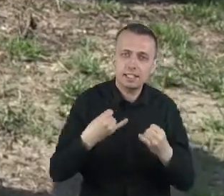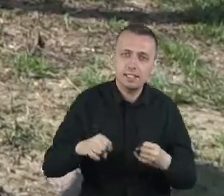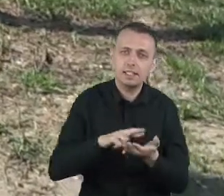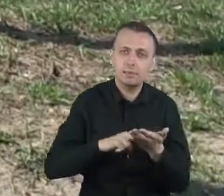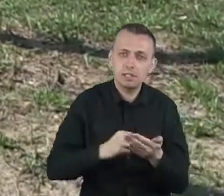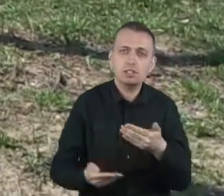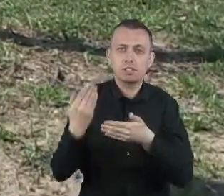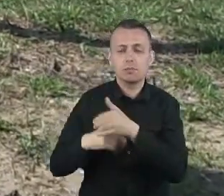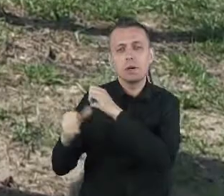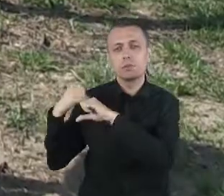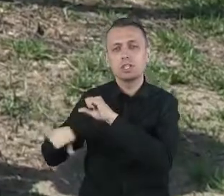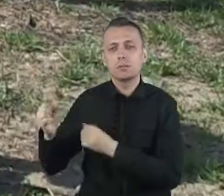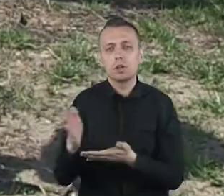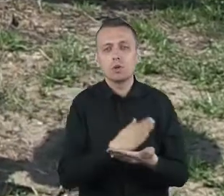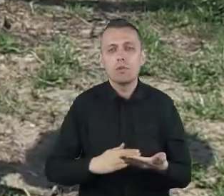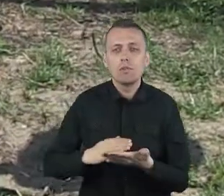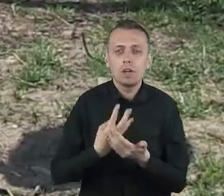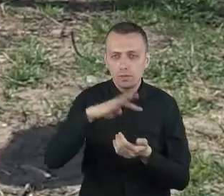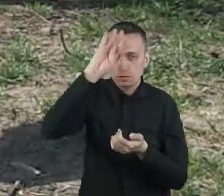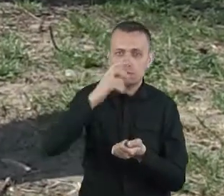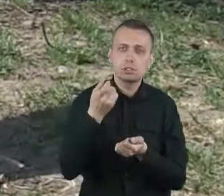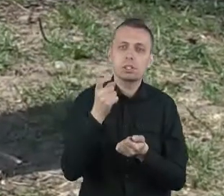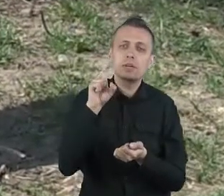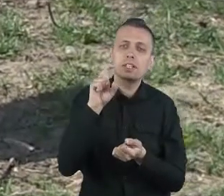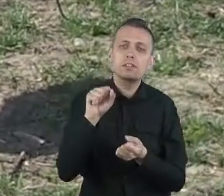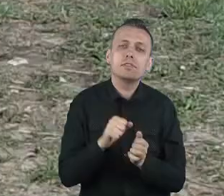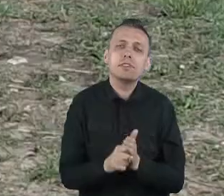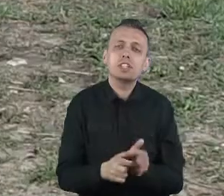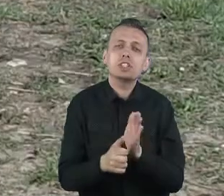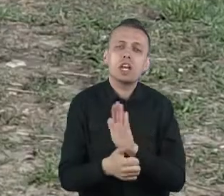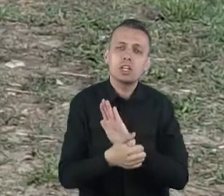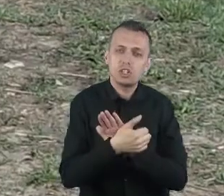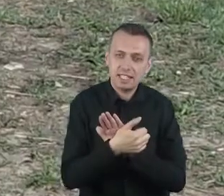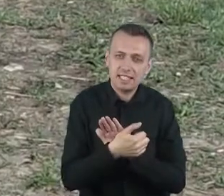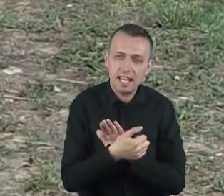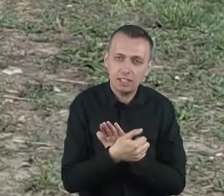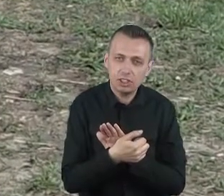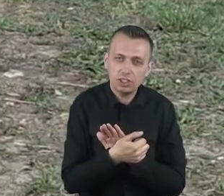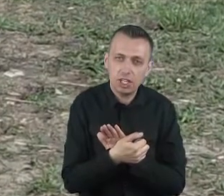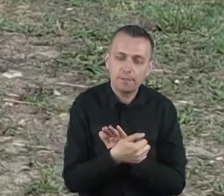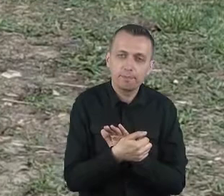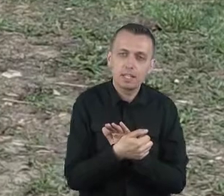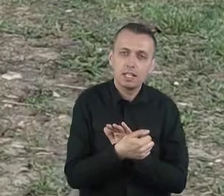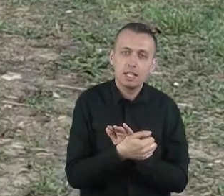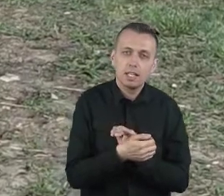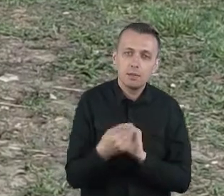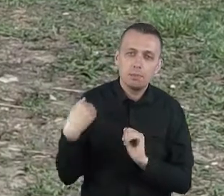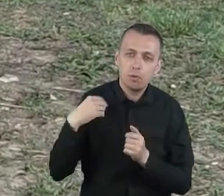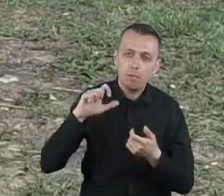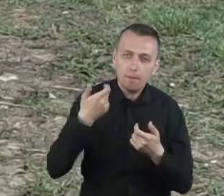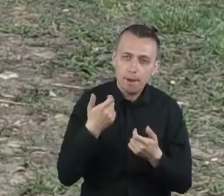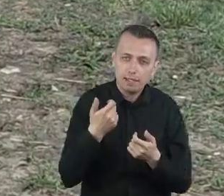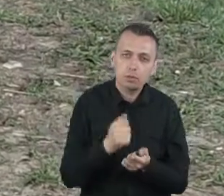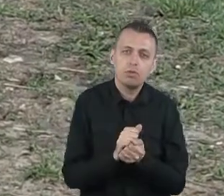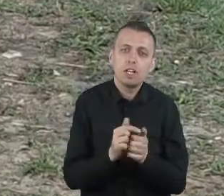w województwie łódzkim doszło do 216 wypadków z udziałem motocyklistów. 17 zginęło, a 199 było